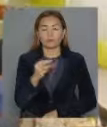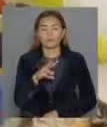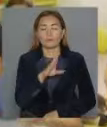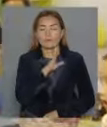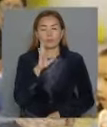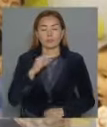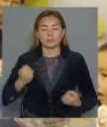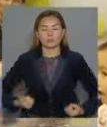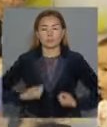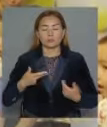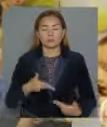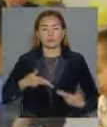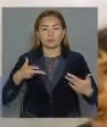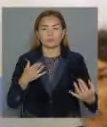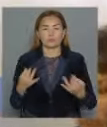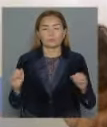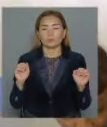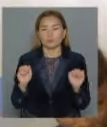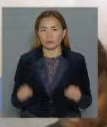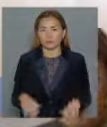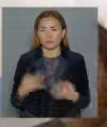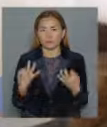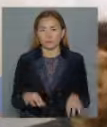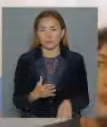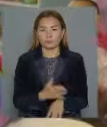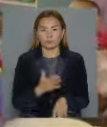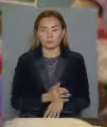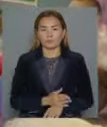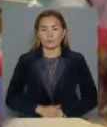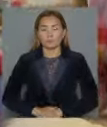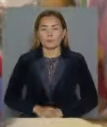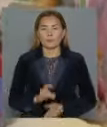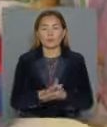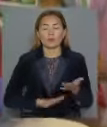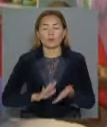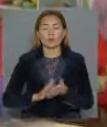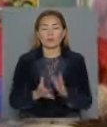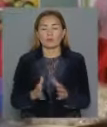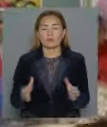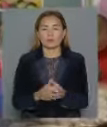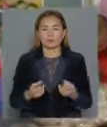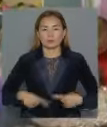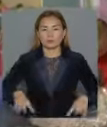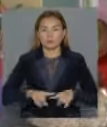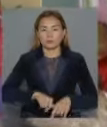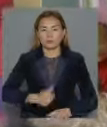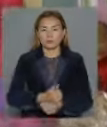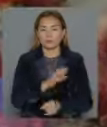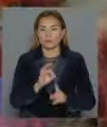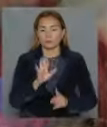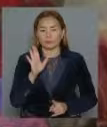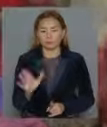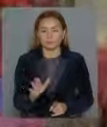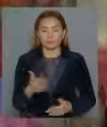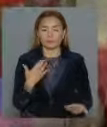матери поддерживают связь с детьми через социальные сети с приложением Skype. По словам сотрудников учреждения, главная цель –